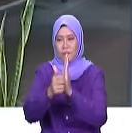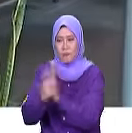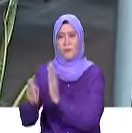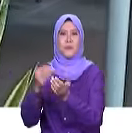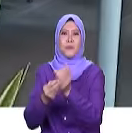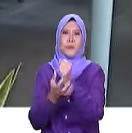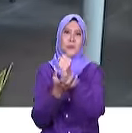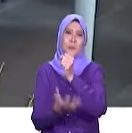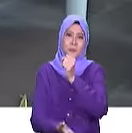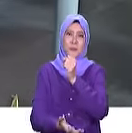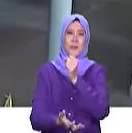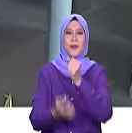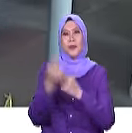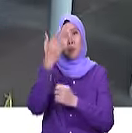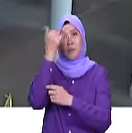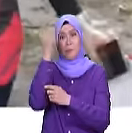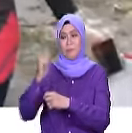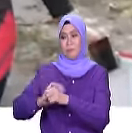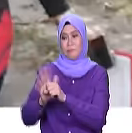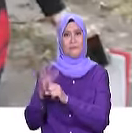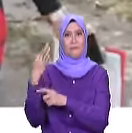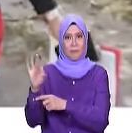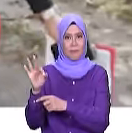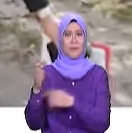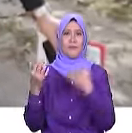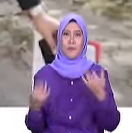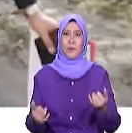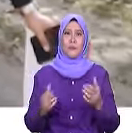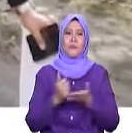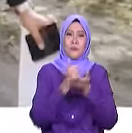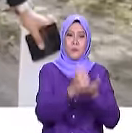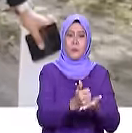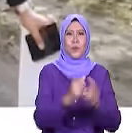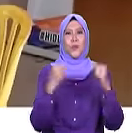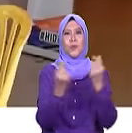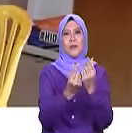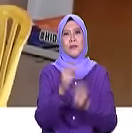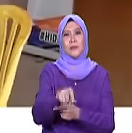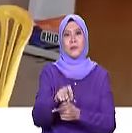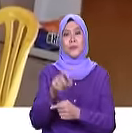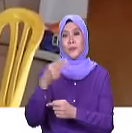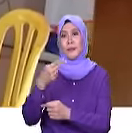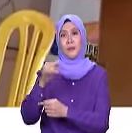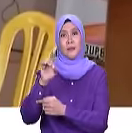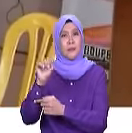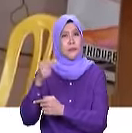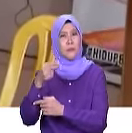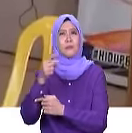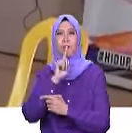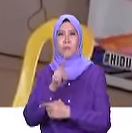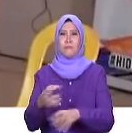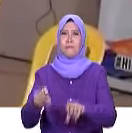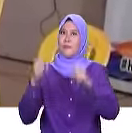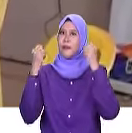semasa penularan COVID-19 selain menjalankan bantuan kepada golongan memerlukan. Malah Nur Hidayu juga menyandang